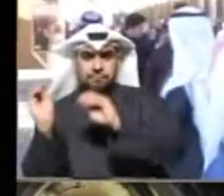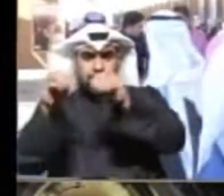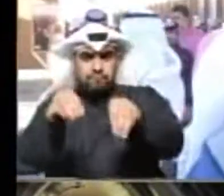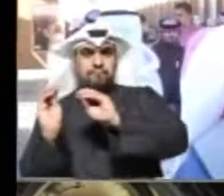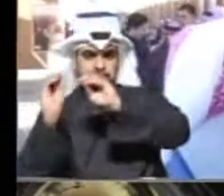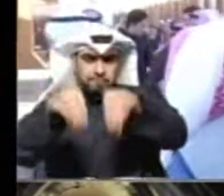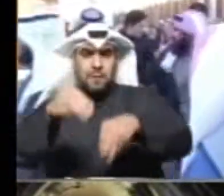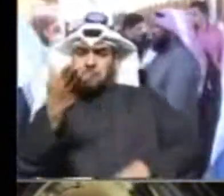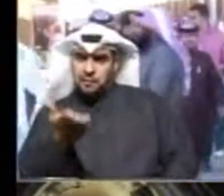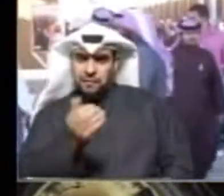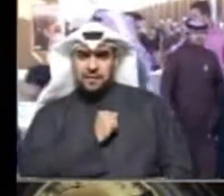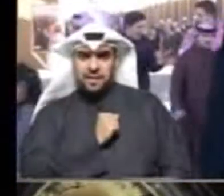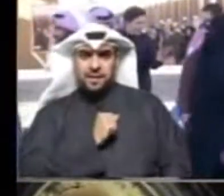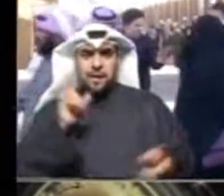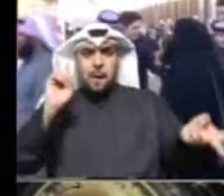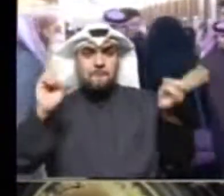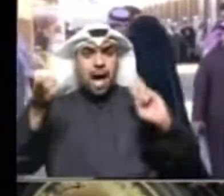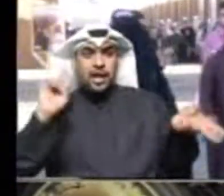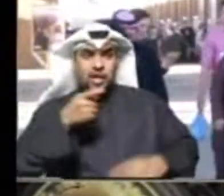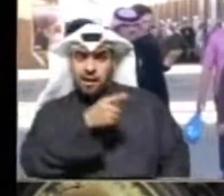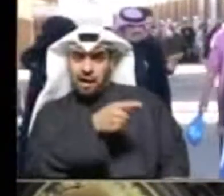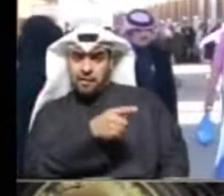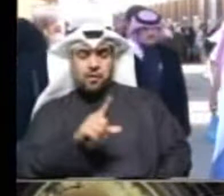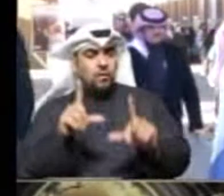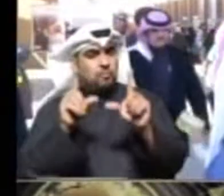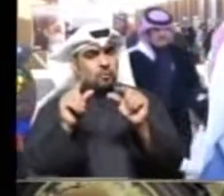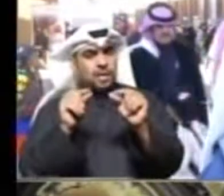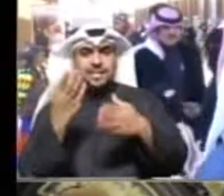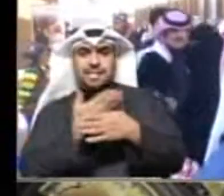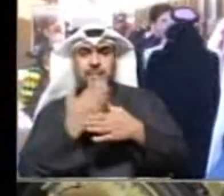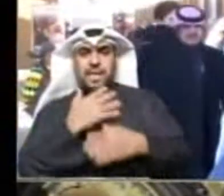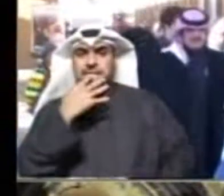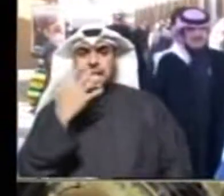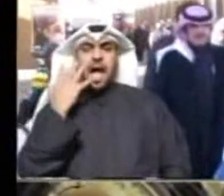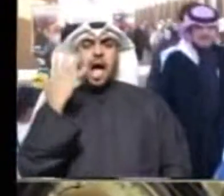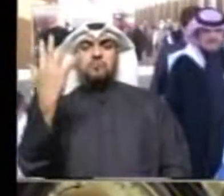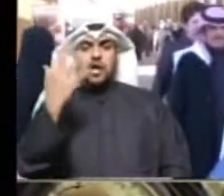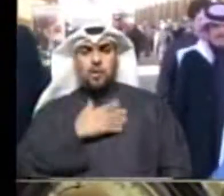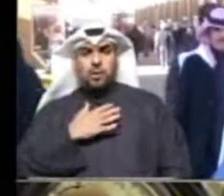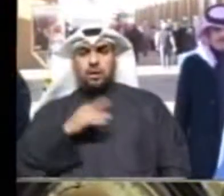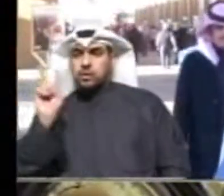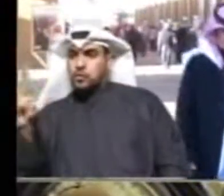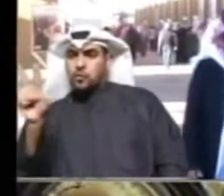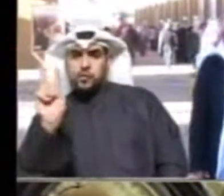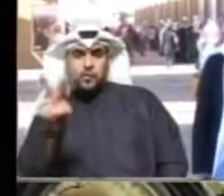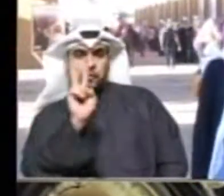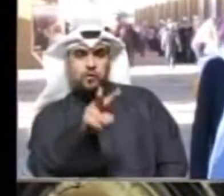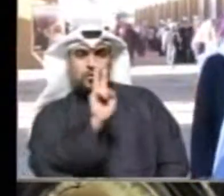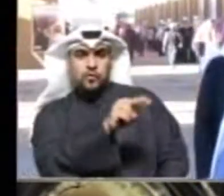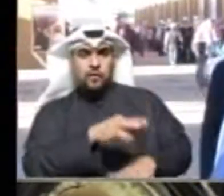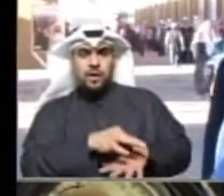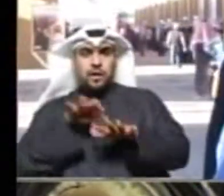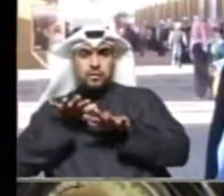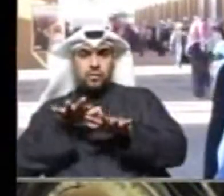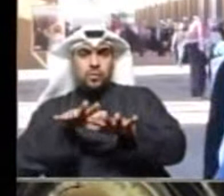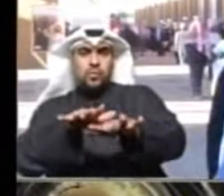يعني المهرجان ما شاء الله ناجح بكل المقاييس، لأن احنا صار لنا 5 سنين وكل ماله بازدياد ما شاء الله. حضور الناس، كثافة الناس، خاصة أيام